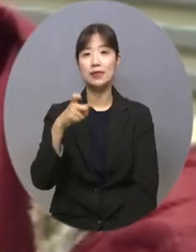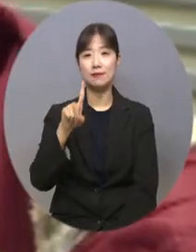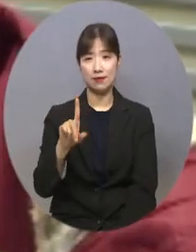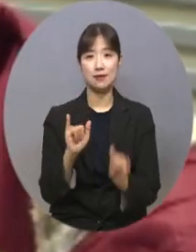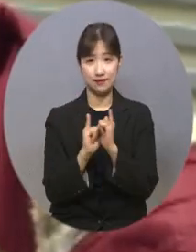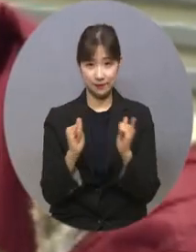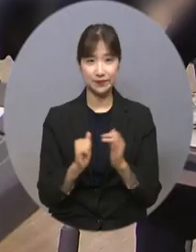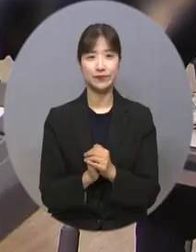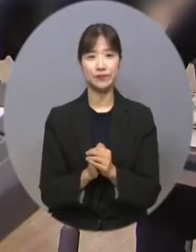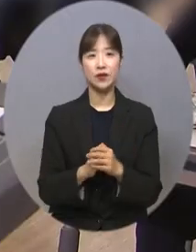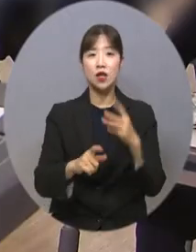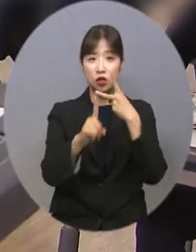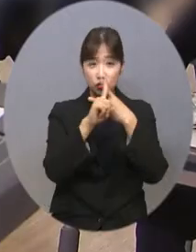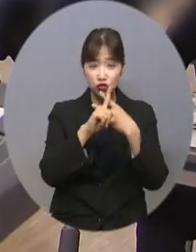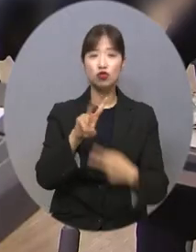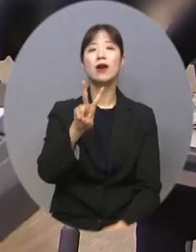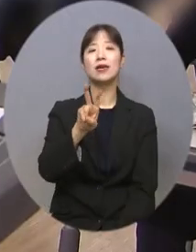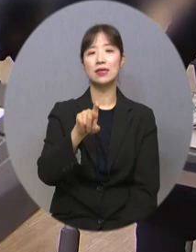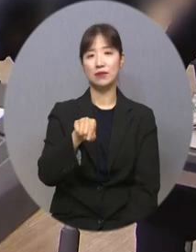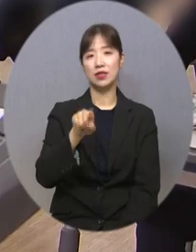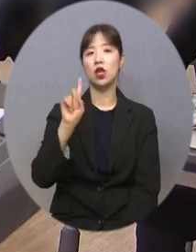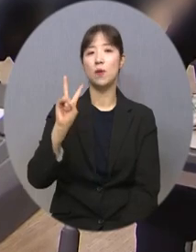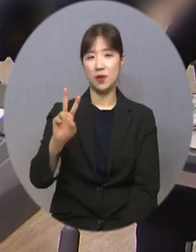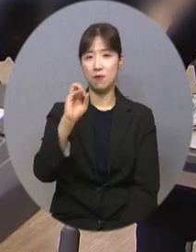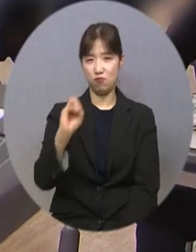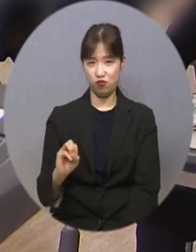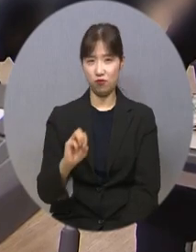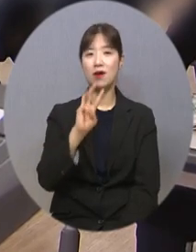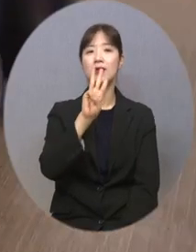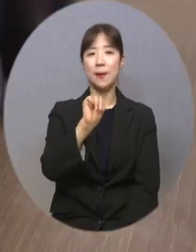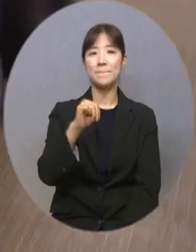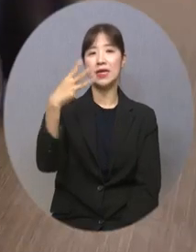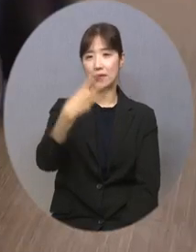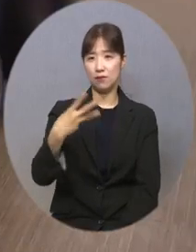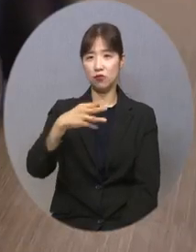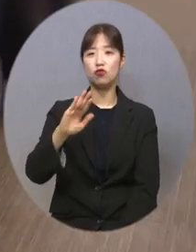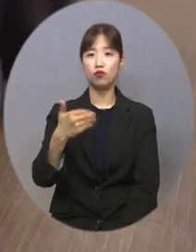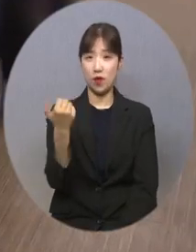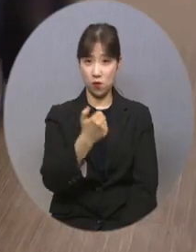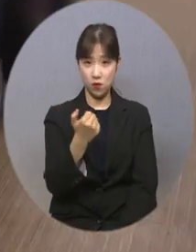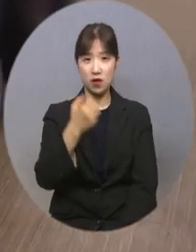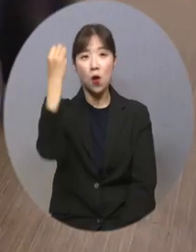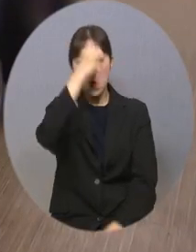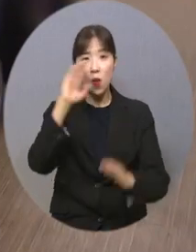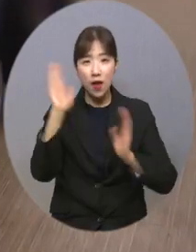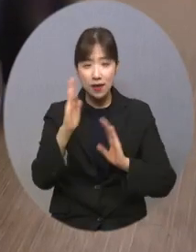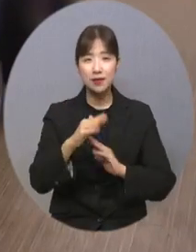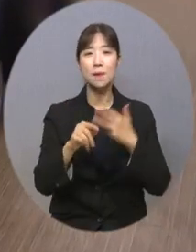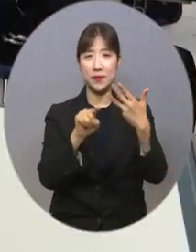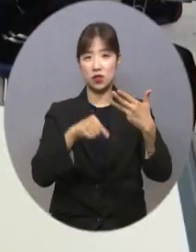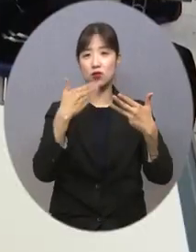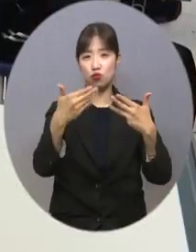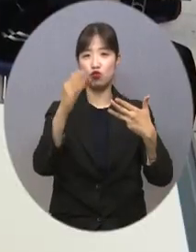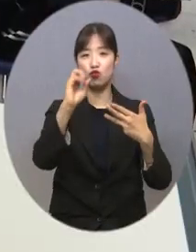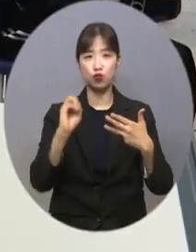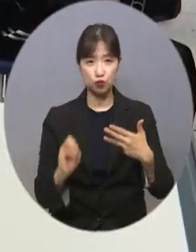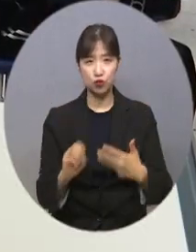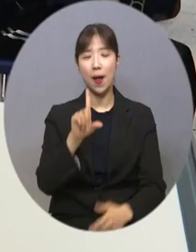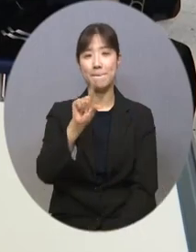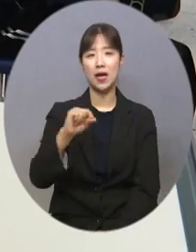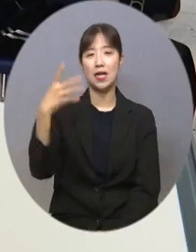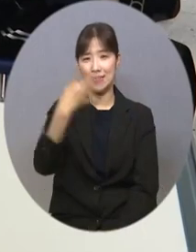많고 중학생은 21.2%로 3만 3,950명, 고등학생 8.9%로